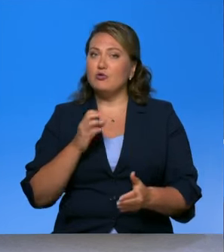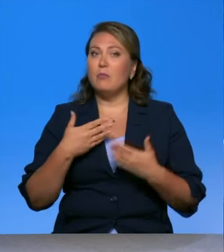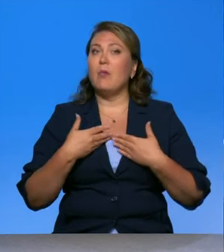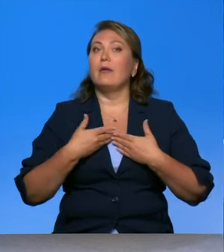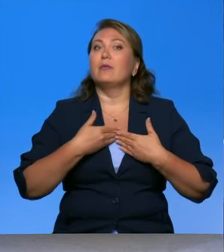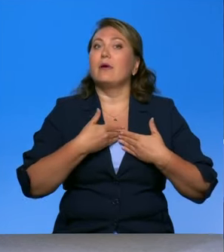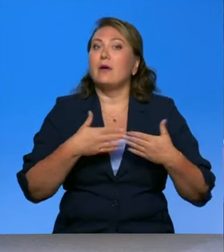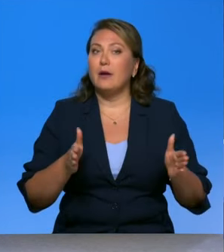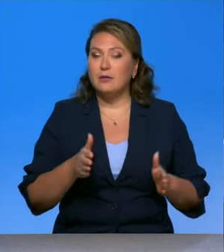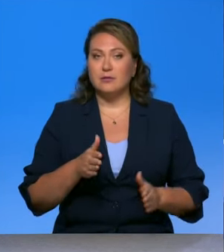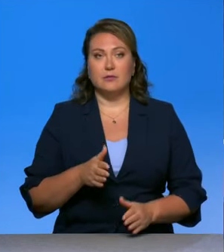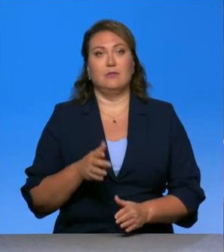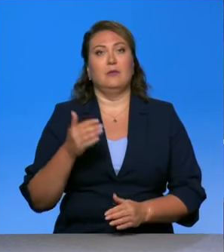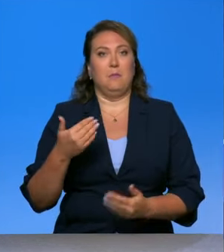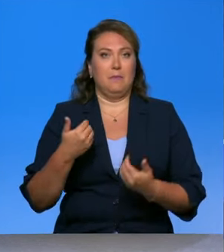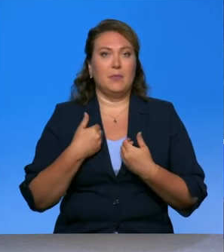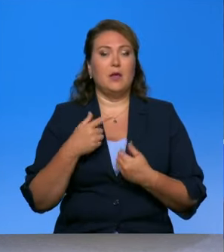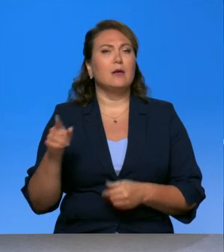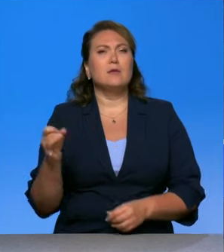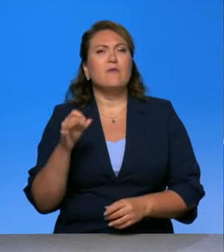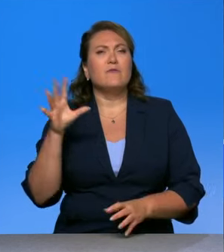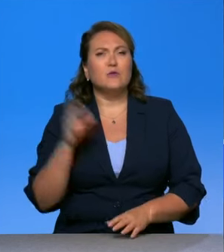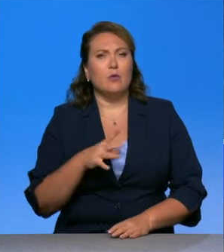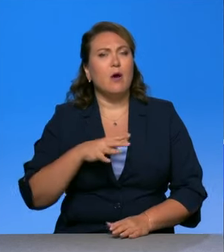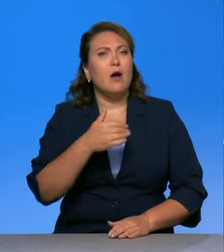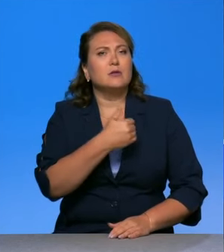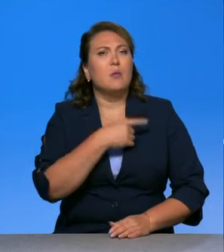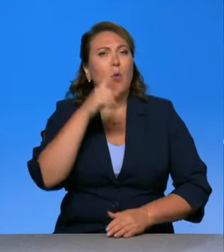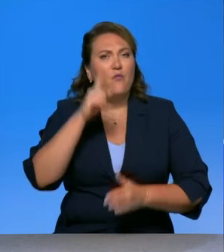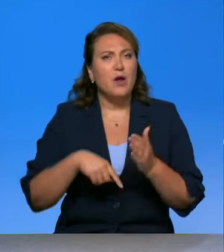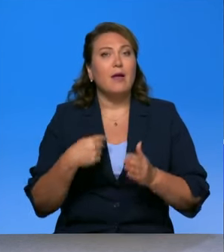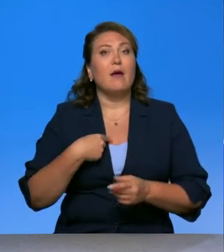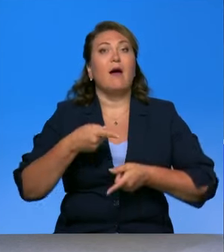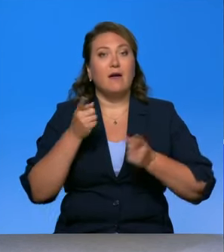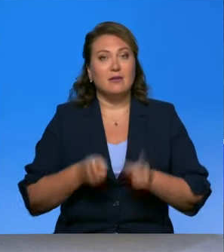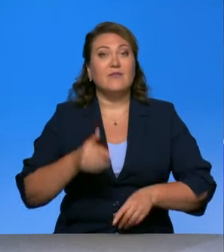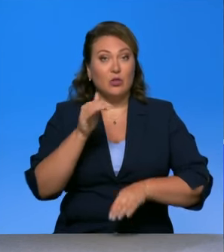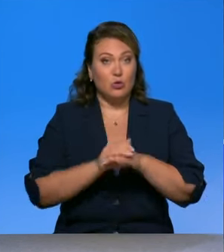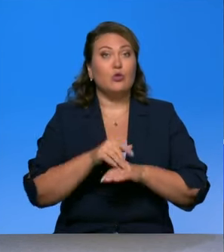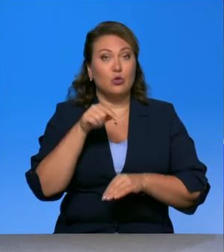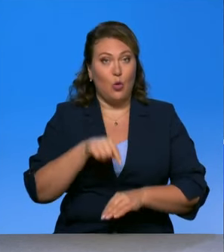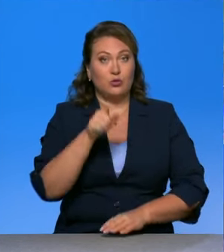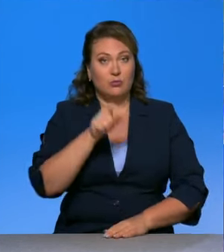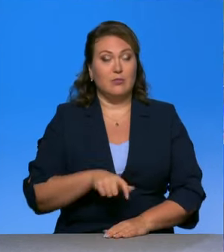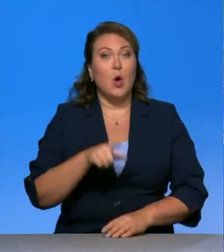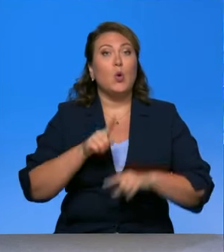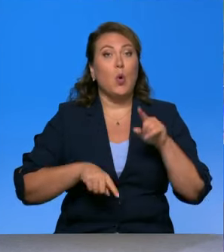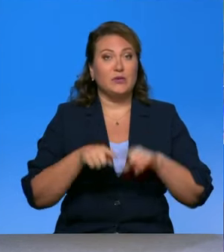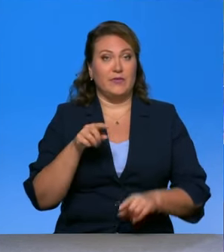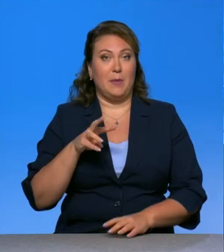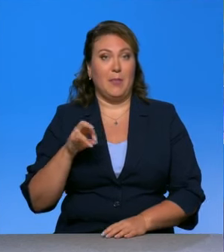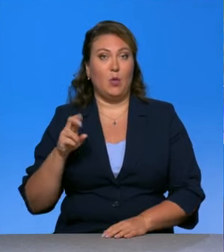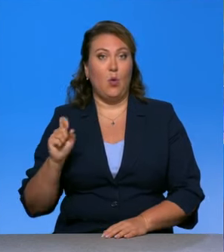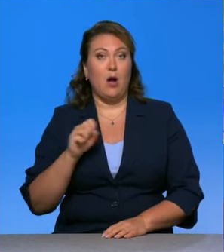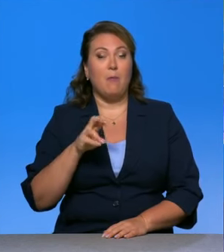Их интересовало все абсолютно. Они хотели быть уверенным, что я действительно тот Маклай и тот родственник, несмотря на то, что я